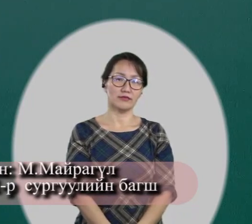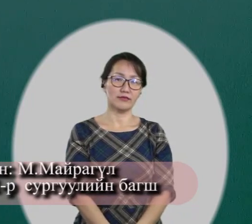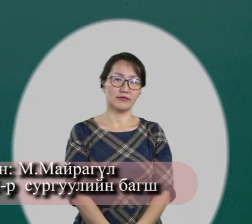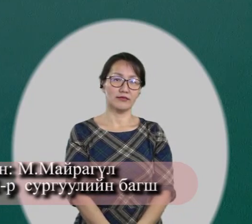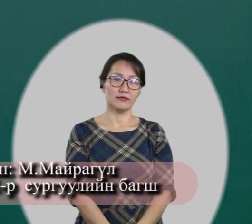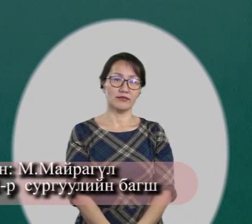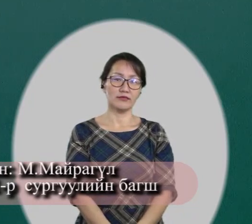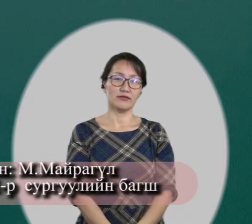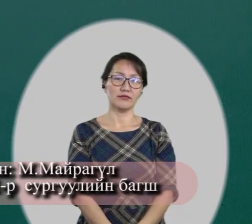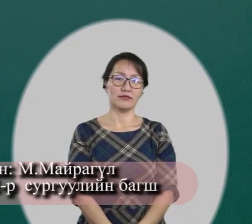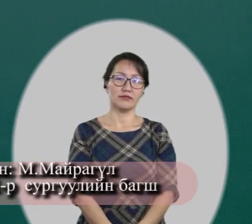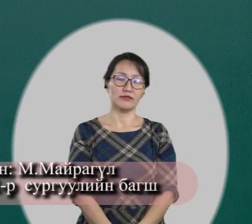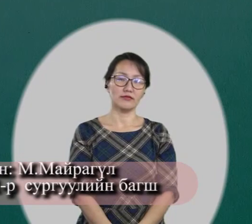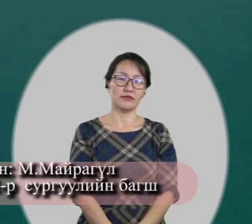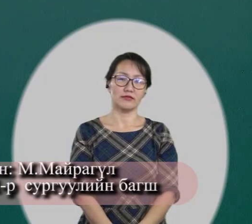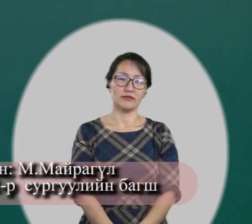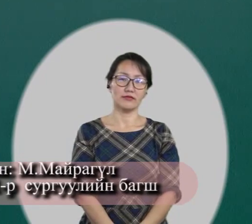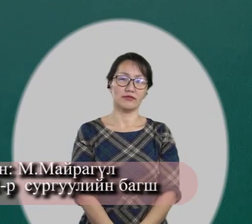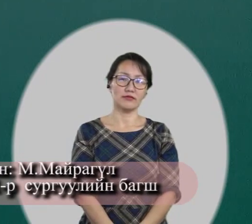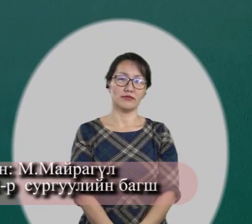алу бес деп белгіледік.